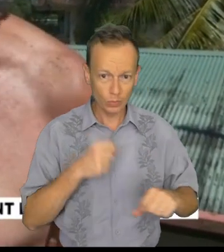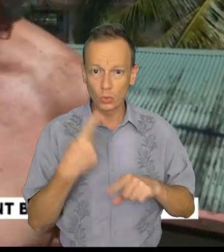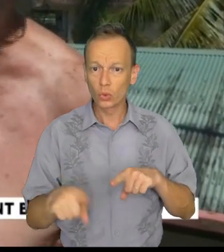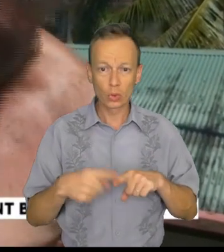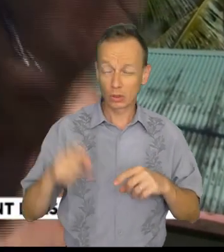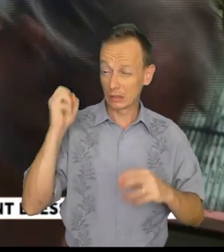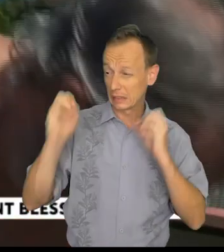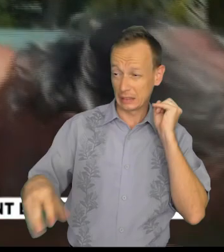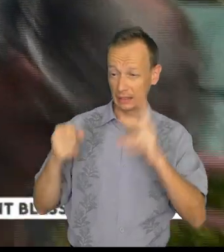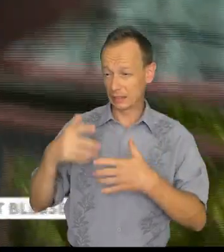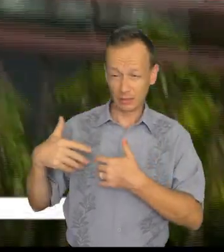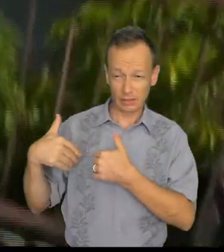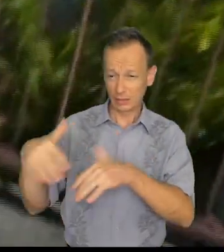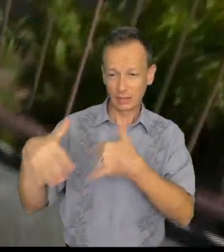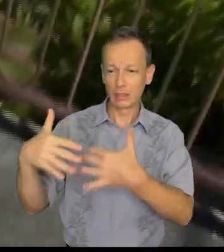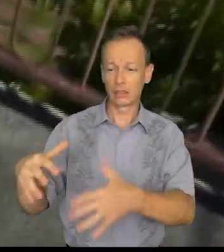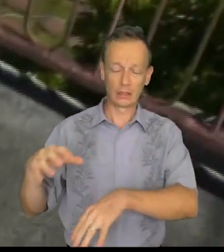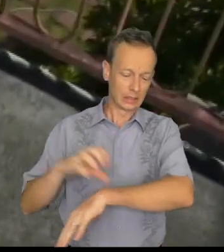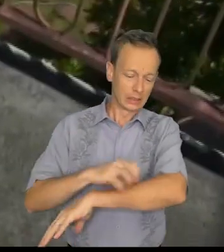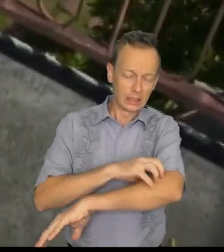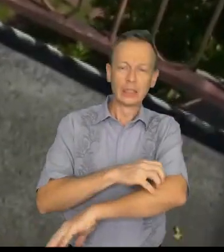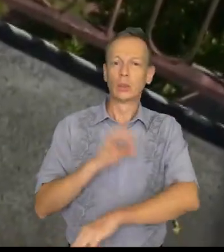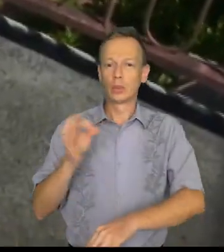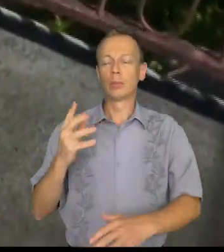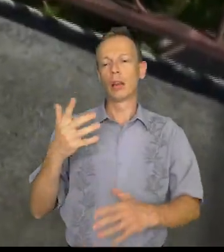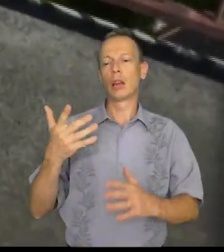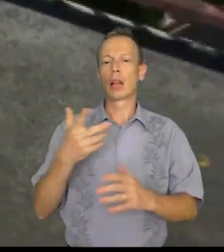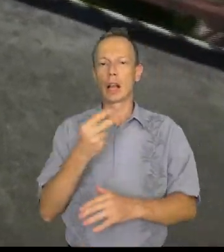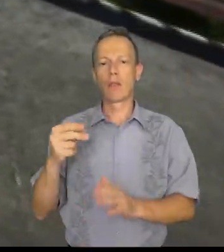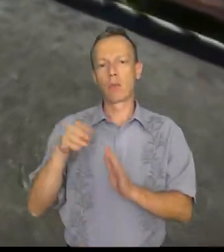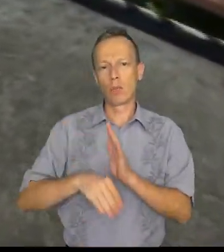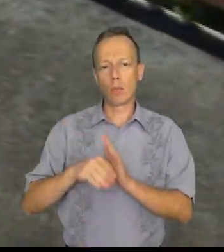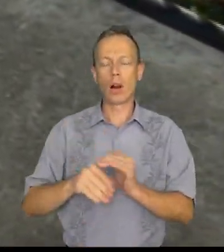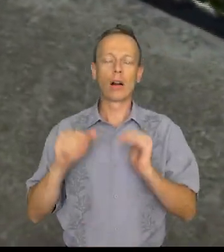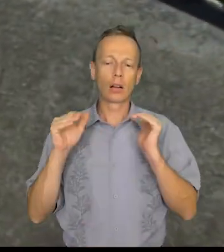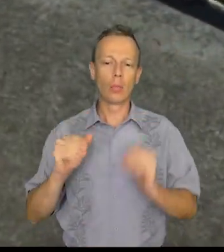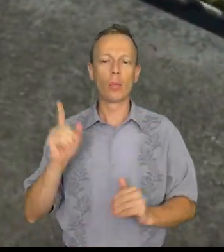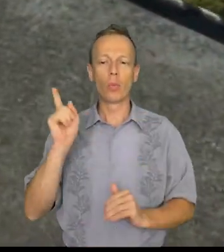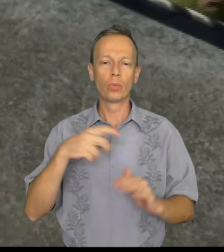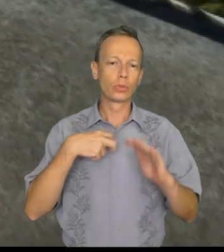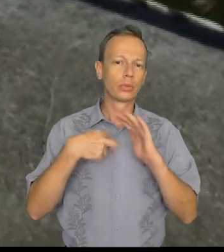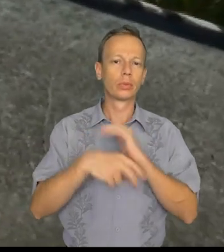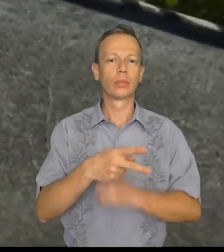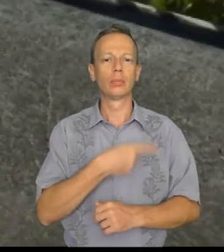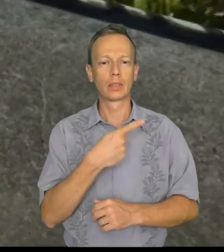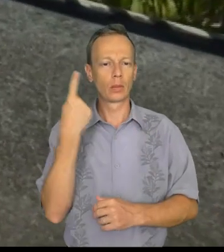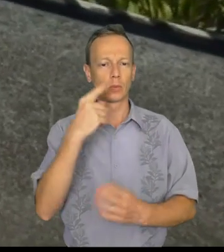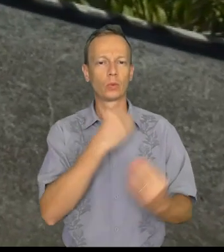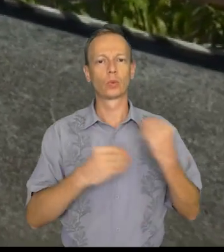Et j'ai eu des morsures mais moins graves. Ceci étant, là, il faut que j'aille quand même chez le Toubib me faire